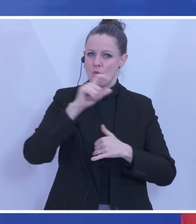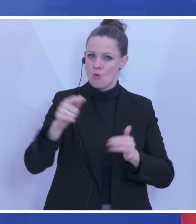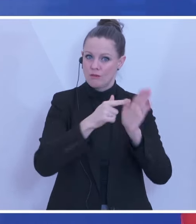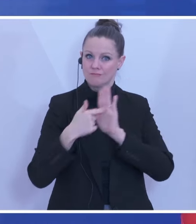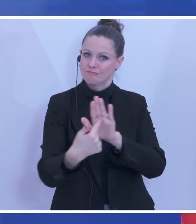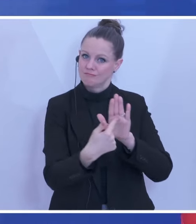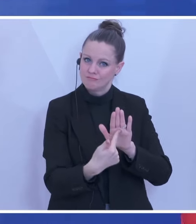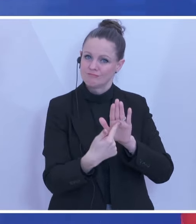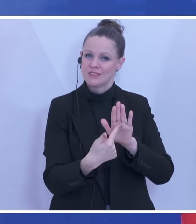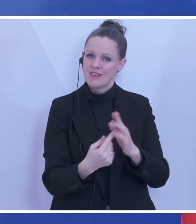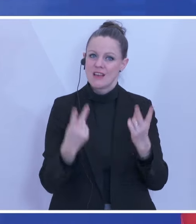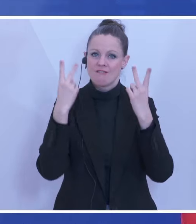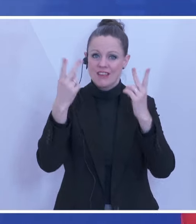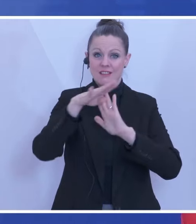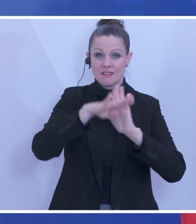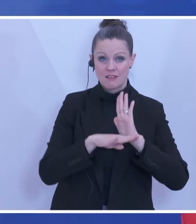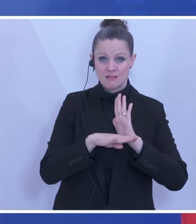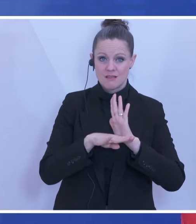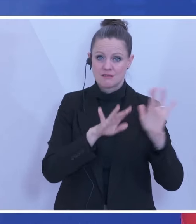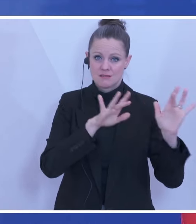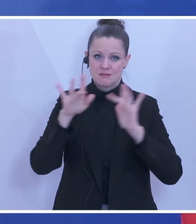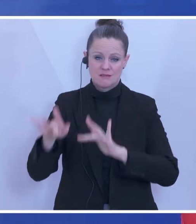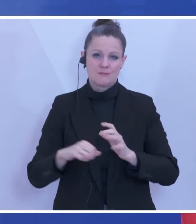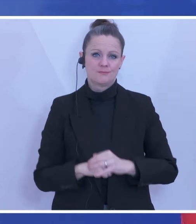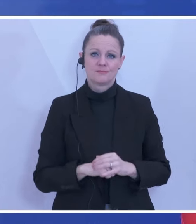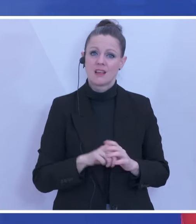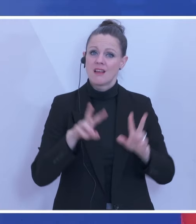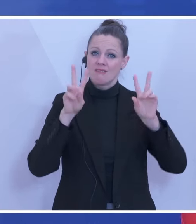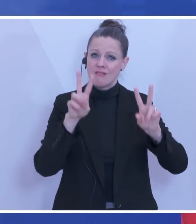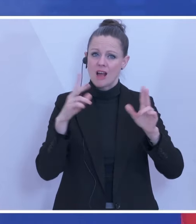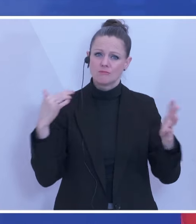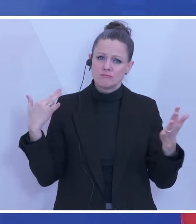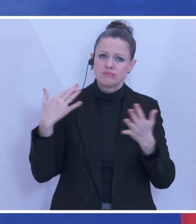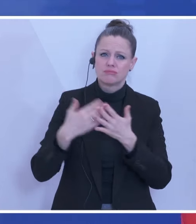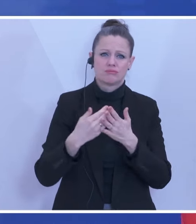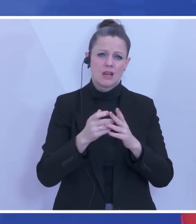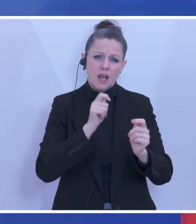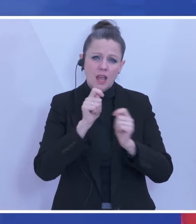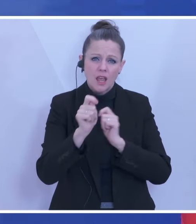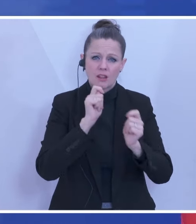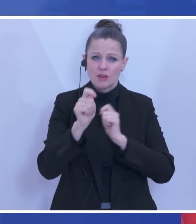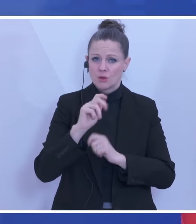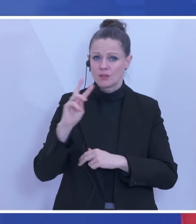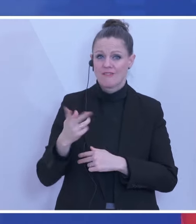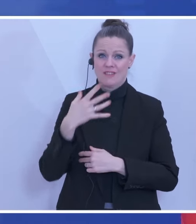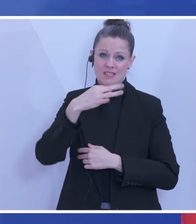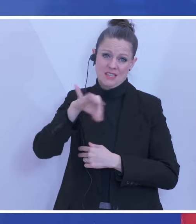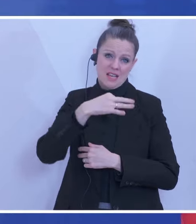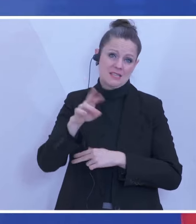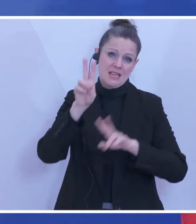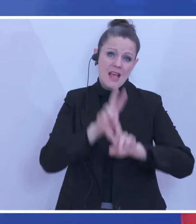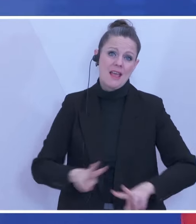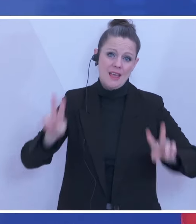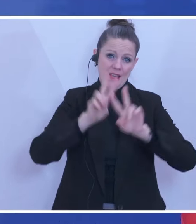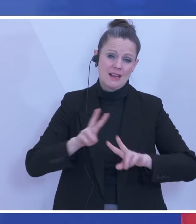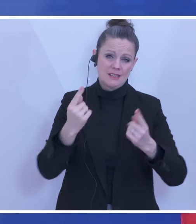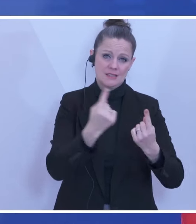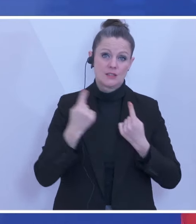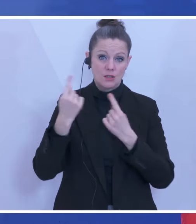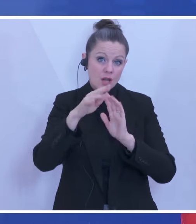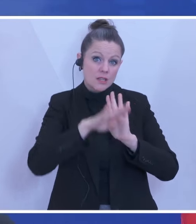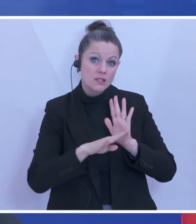wesentlichen Gesetz und ich bin unzählige Male in Interviews gefragt worden, dem Vizekanzler ist es wahrscheinlich eh nicht gegangen, ob denn dieses Gesetz